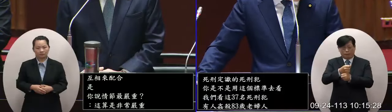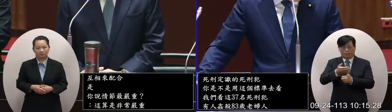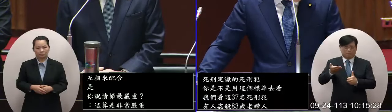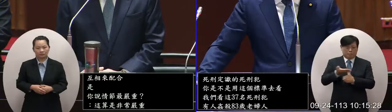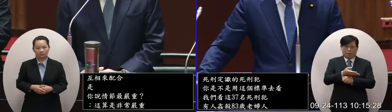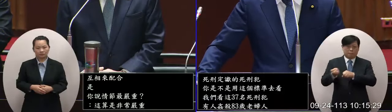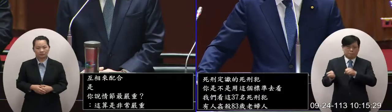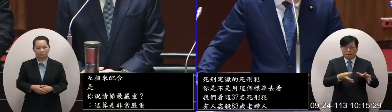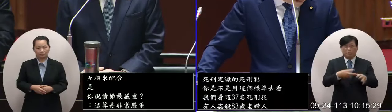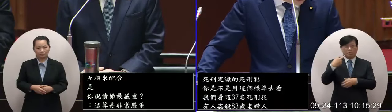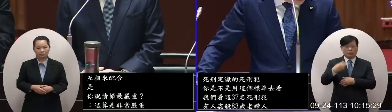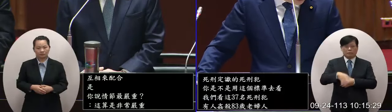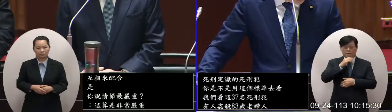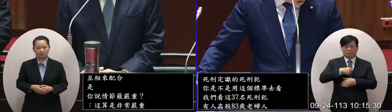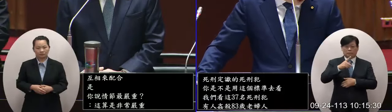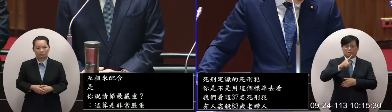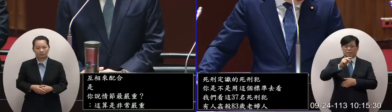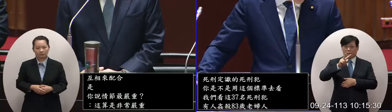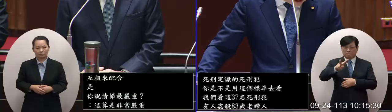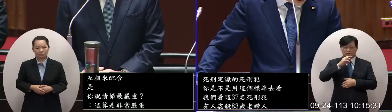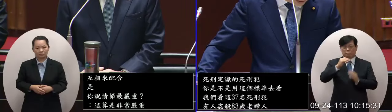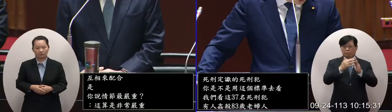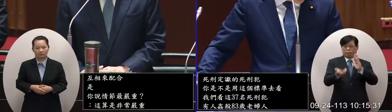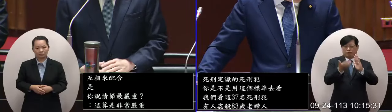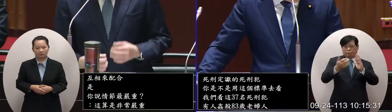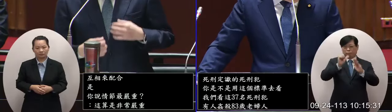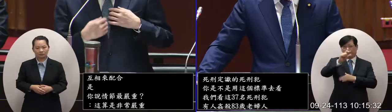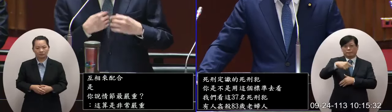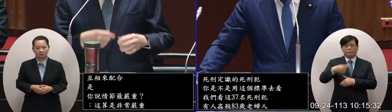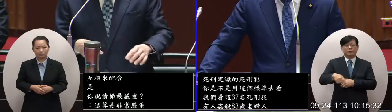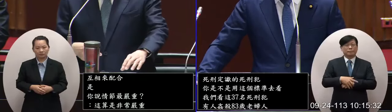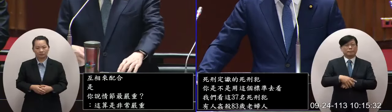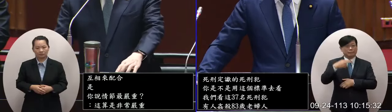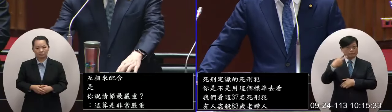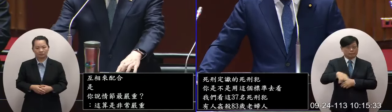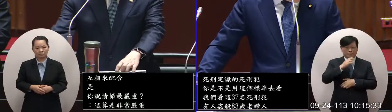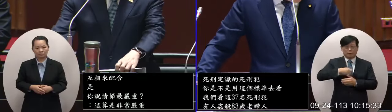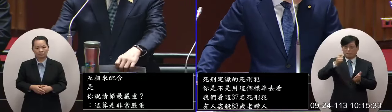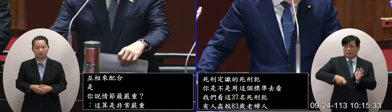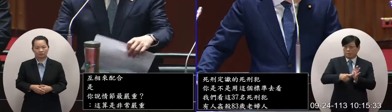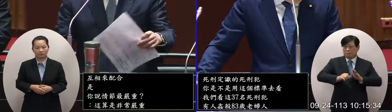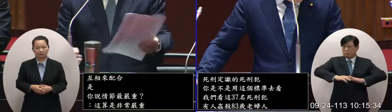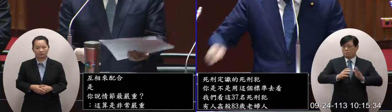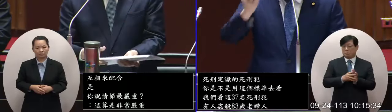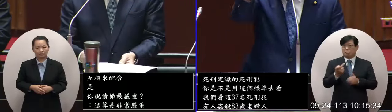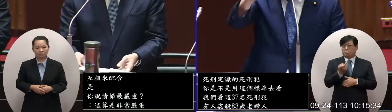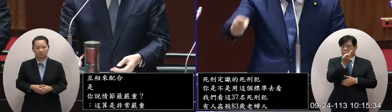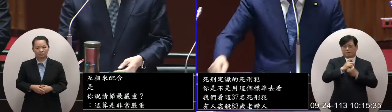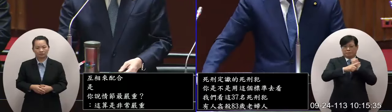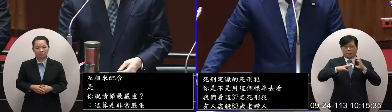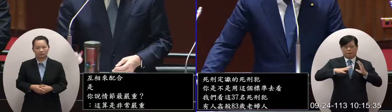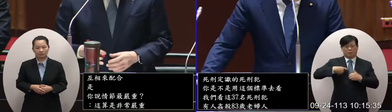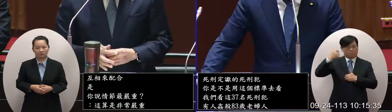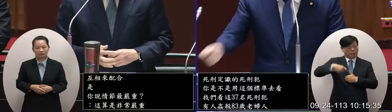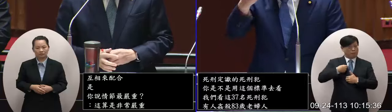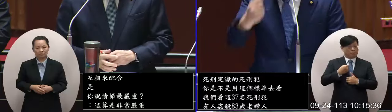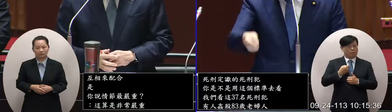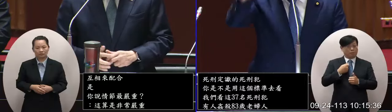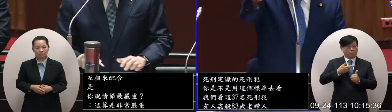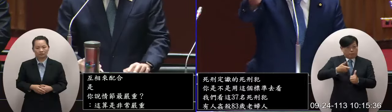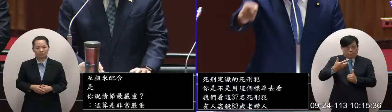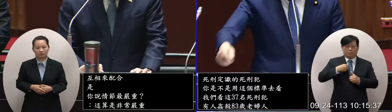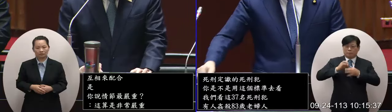弃尸；有人在 KTV 纵火烧死5个人；有人在审判时直接呛法官：“没有判我死刑，我